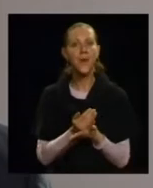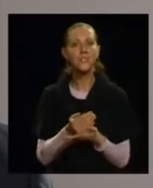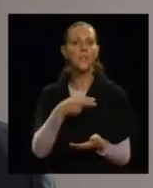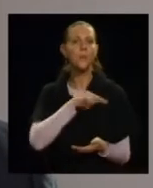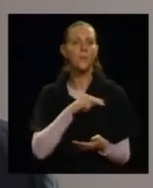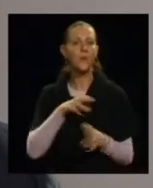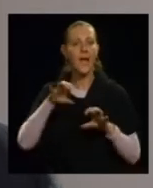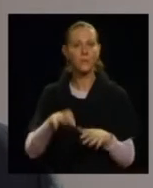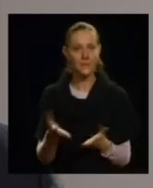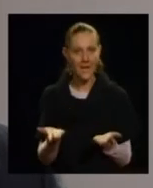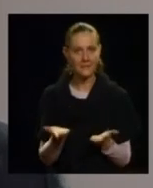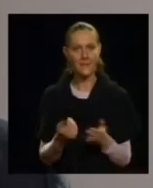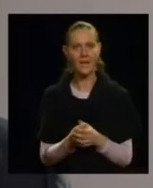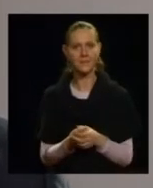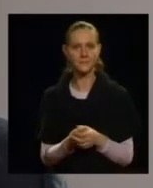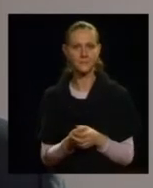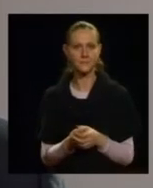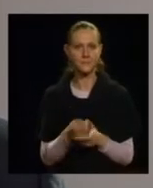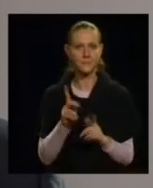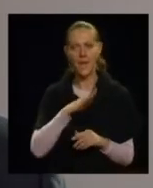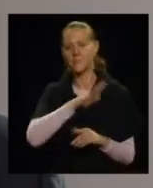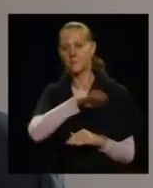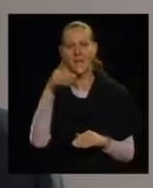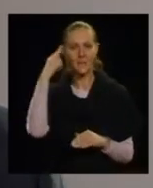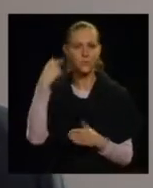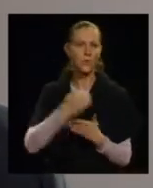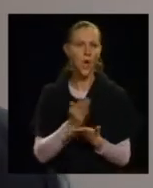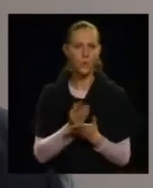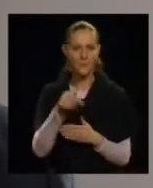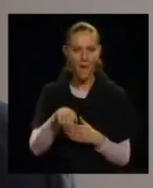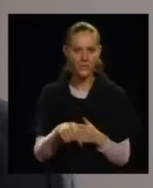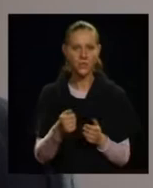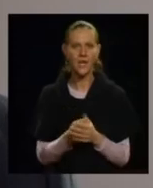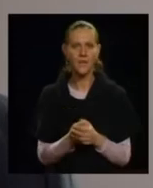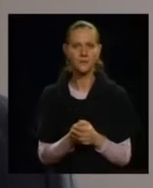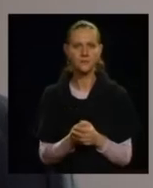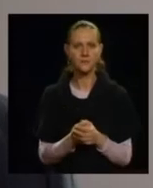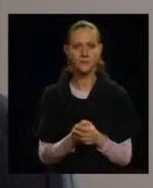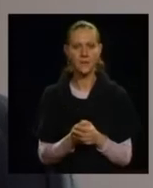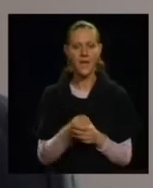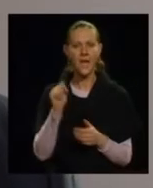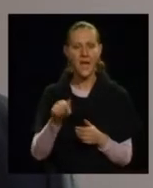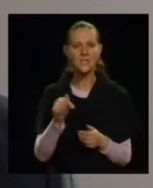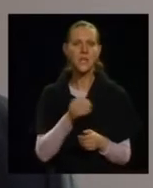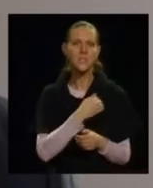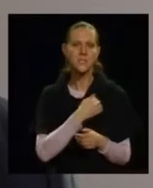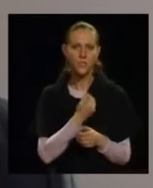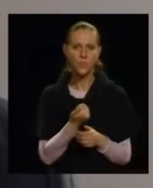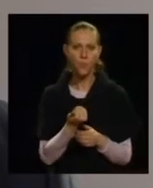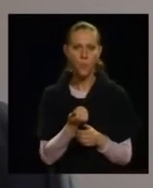polgárok tettek, hiszen talán mindenki tudja Újpesten, hogy ez az